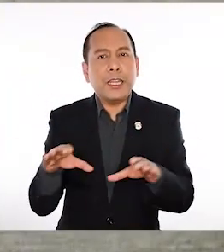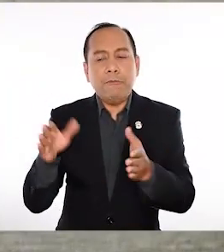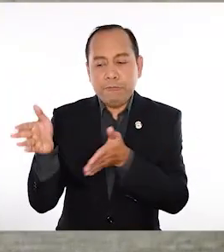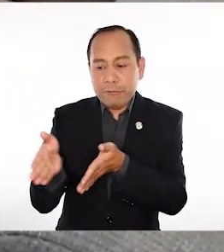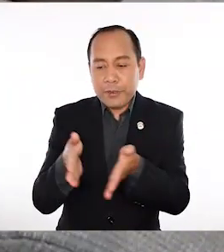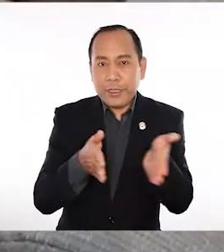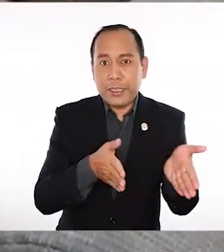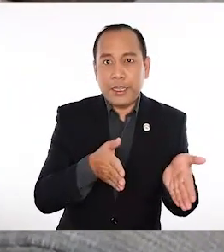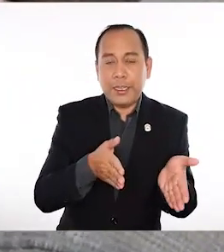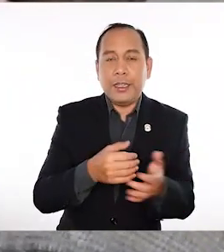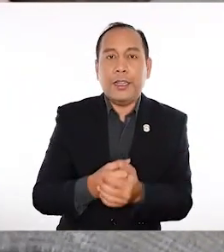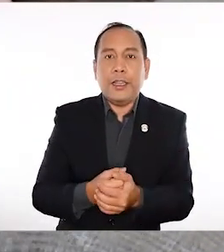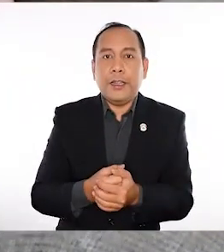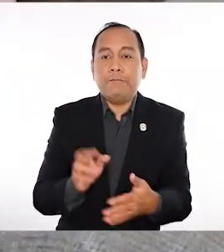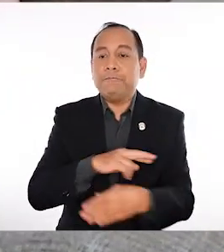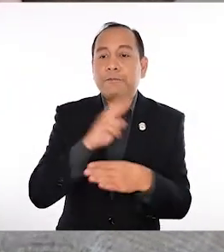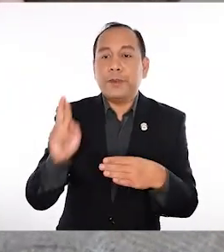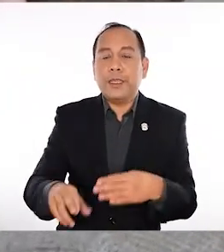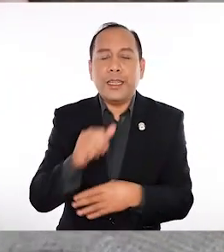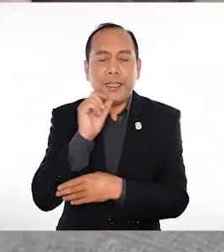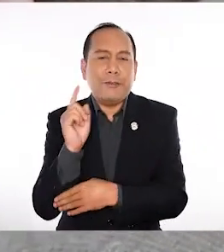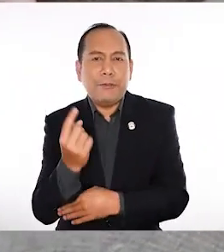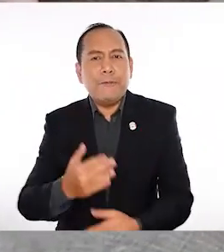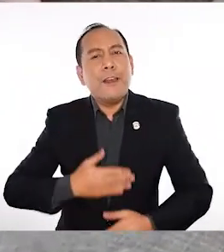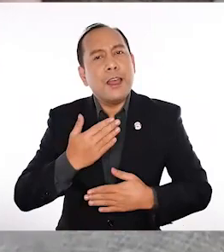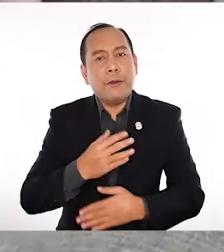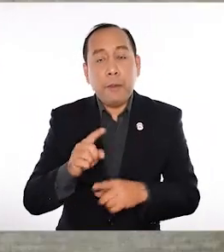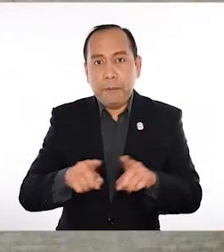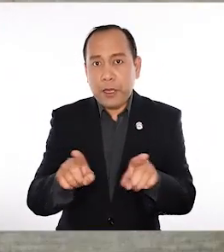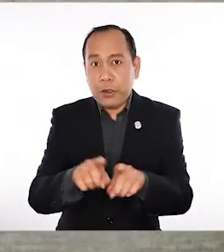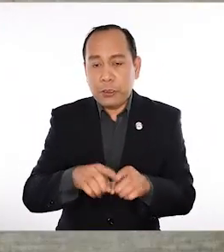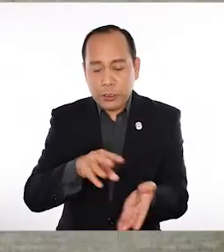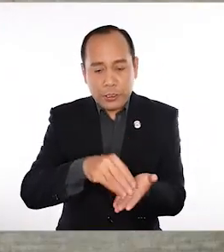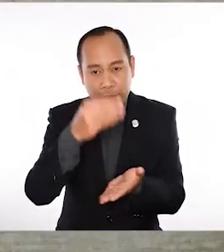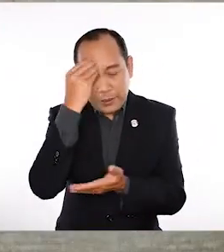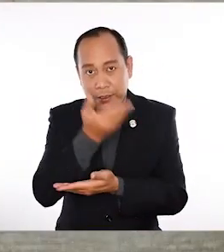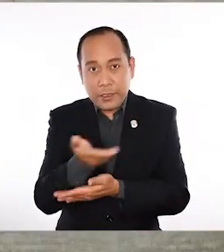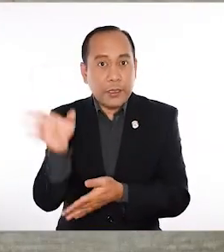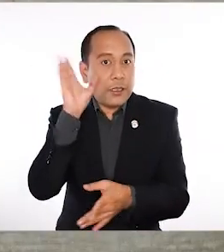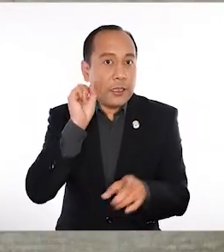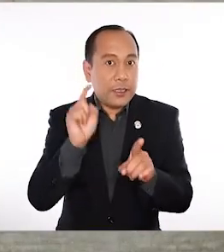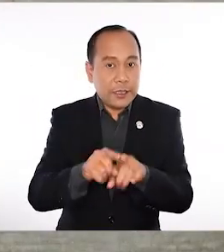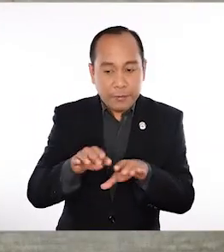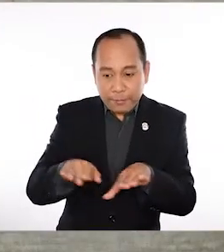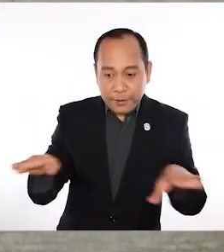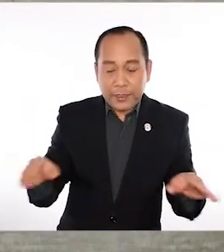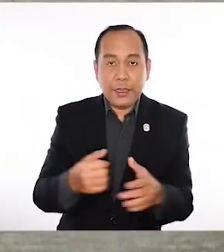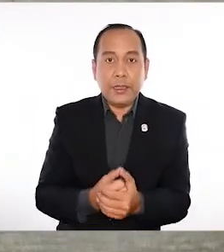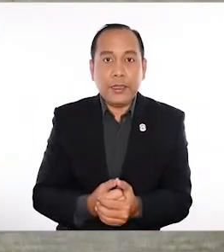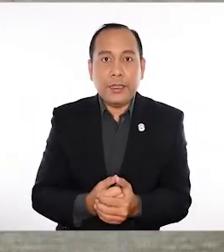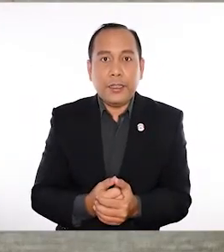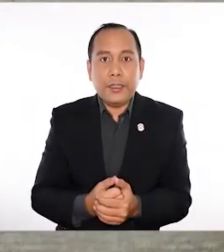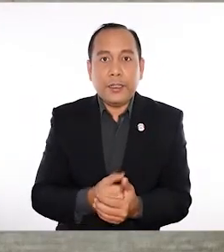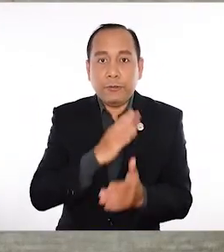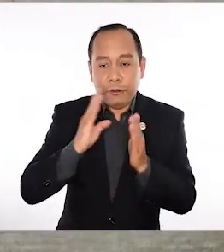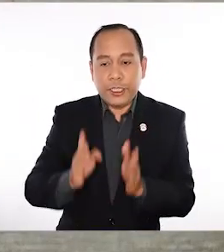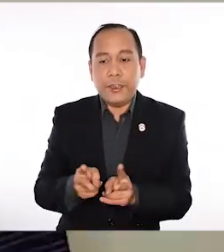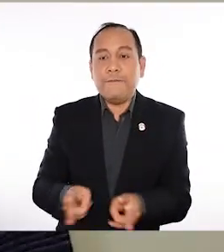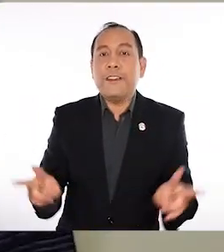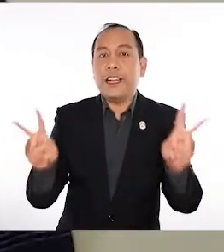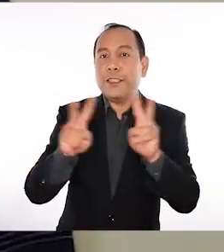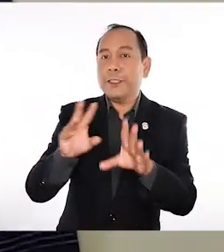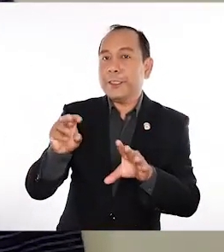inihanda. Nakapagdulot po, hindi lang ng kasiyahan, mayroon pong napulot yung mga kapatid nating kabataan na mga Christian